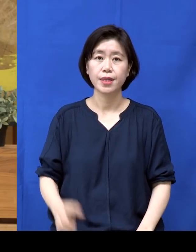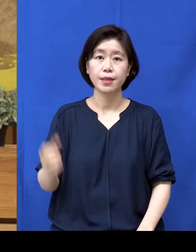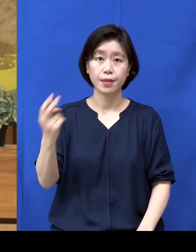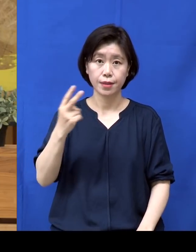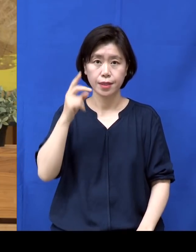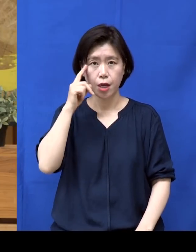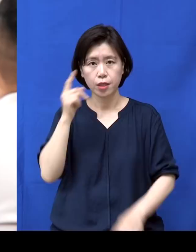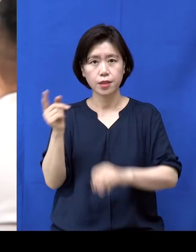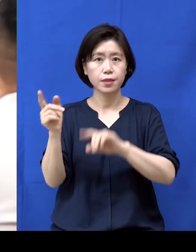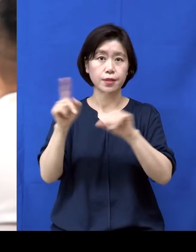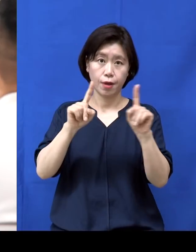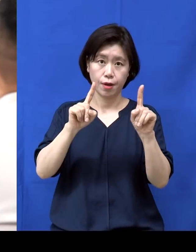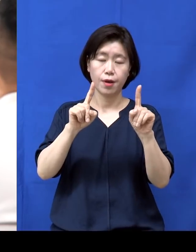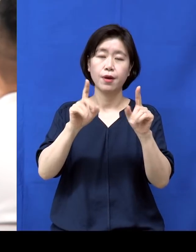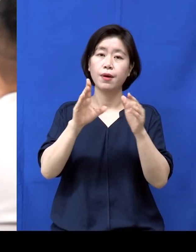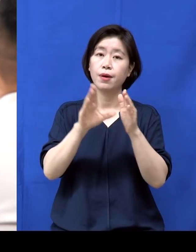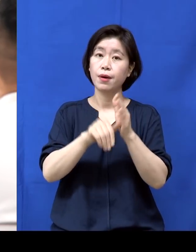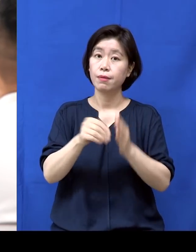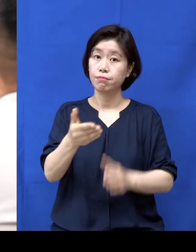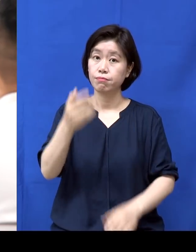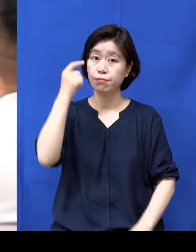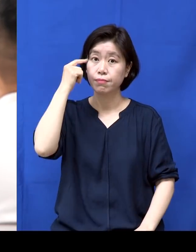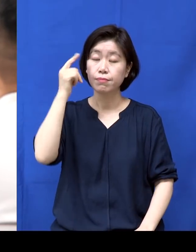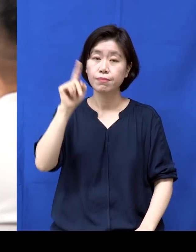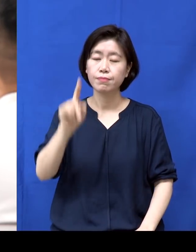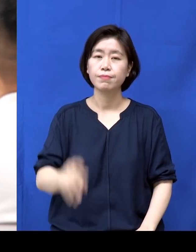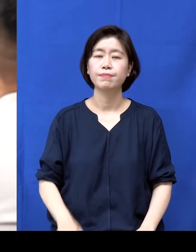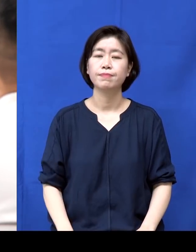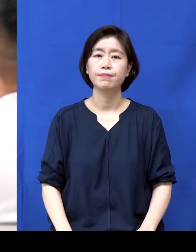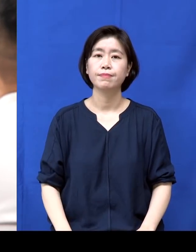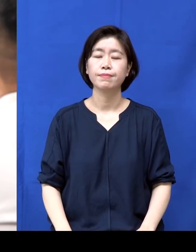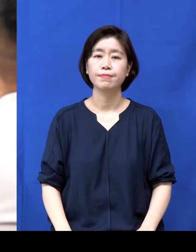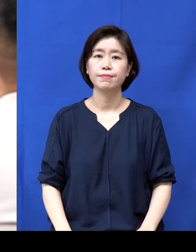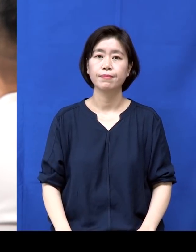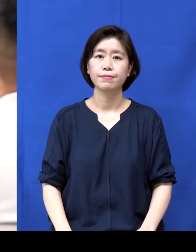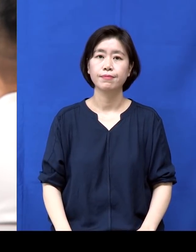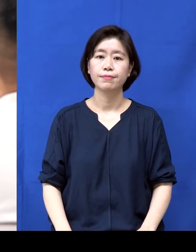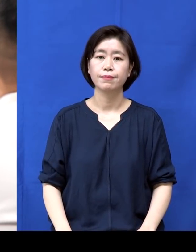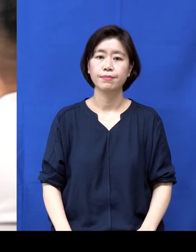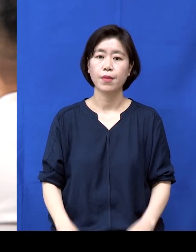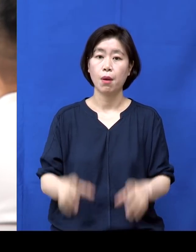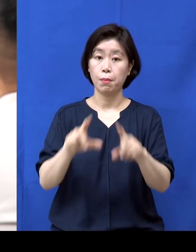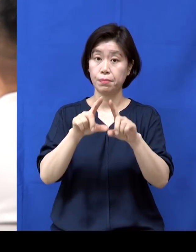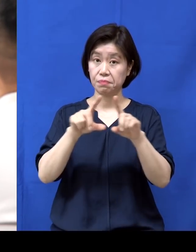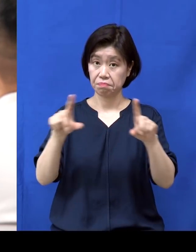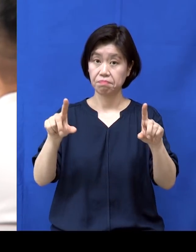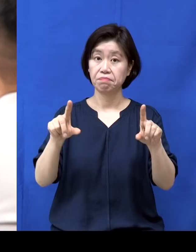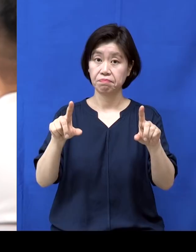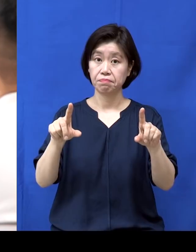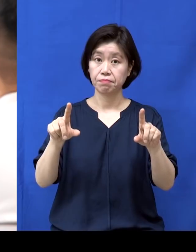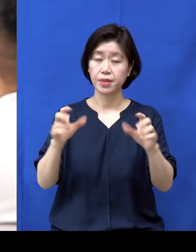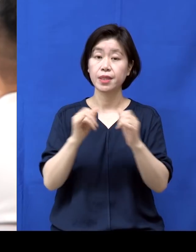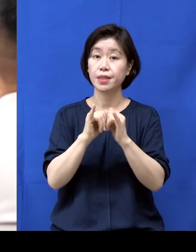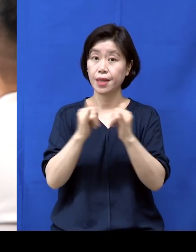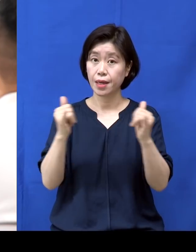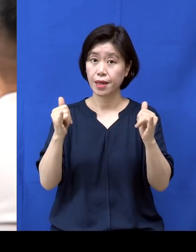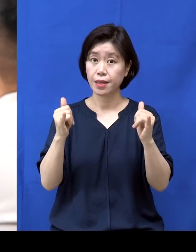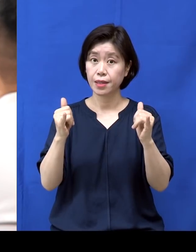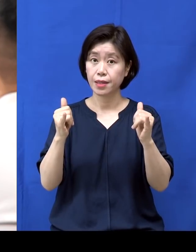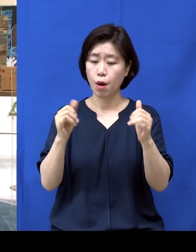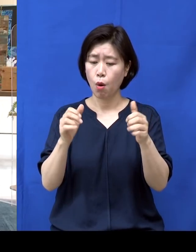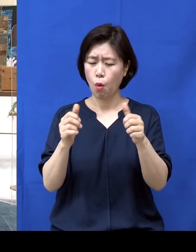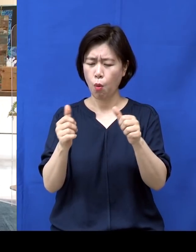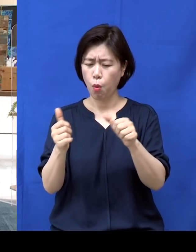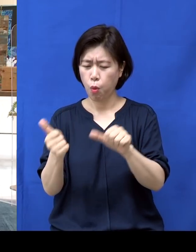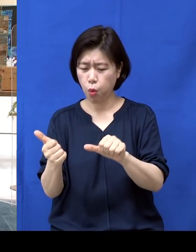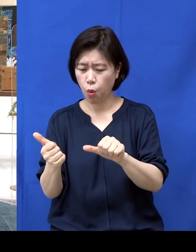생각이 제일 먼저 드시던가요? 사실 보통 사람들이라면 그런 경험을 하고 나면 자기 다시